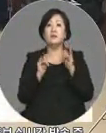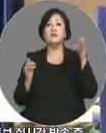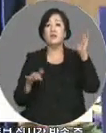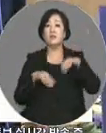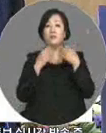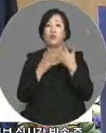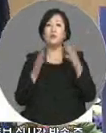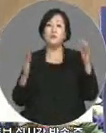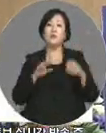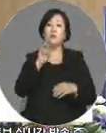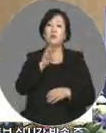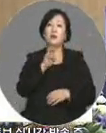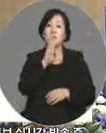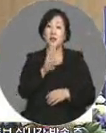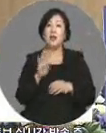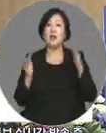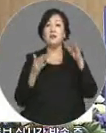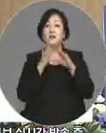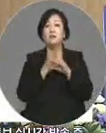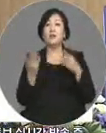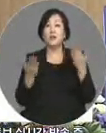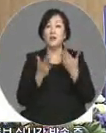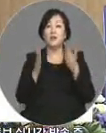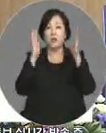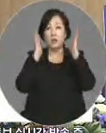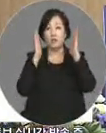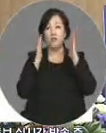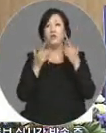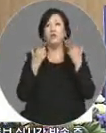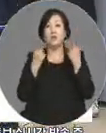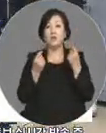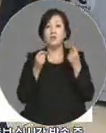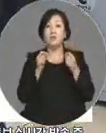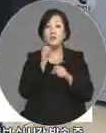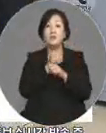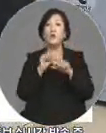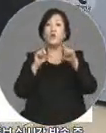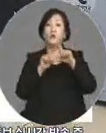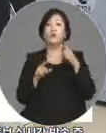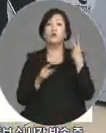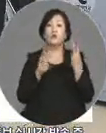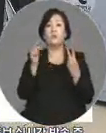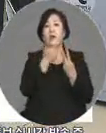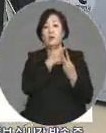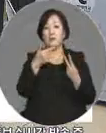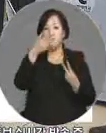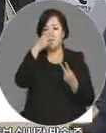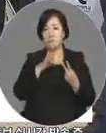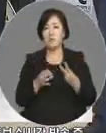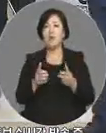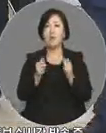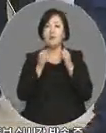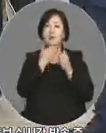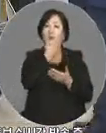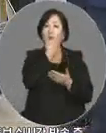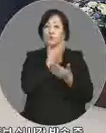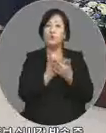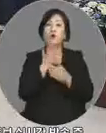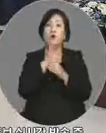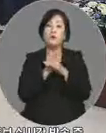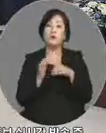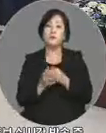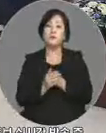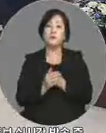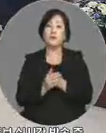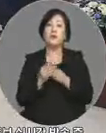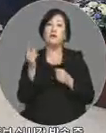모두 34명. 직장 생활과 학업을 병행하며 일반 학생들보다 두 배로 힘들게 따낸 귀한 졸업장입니다.